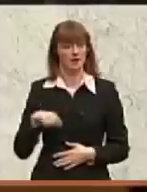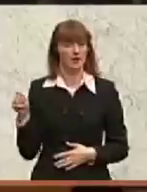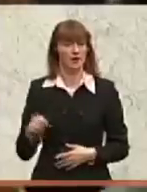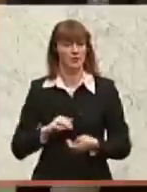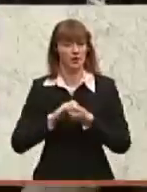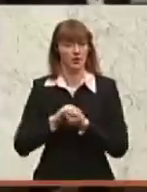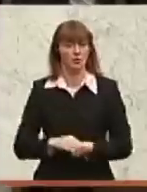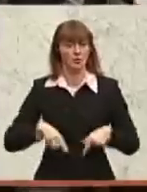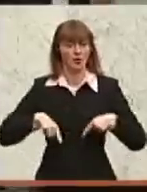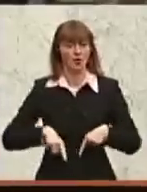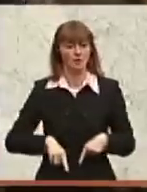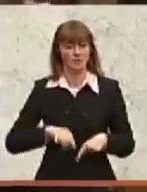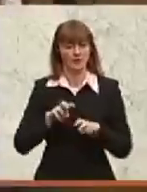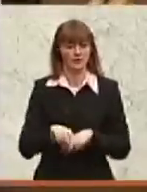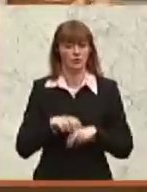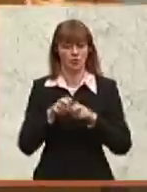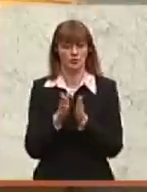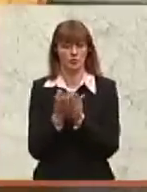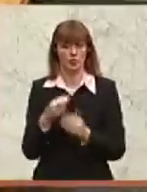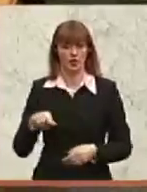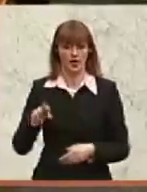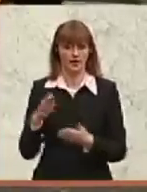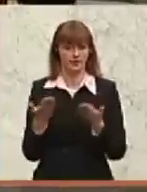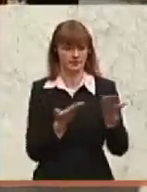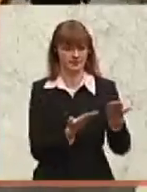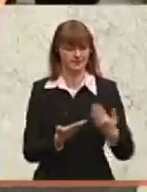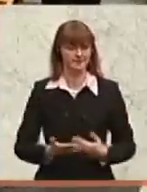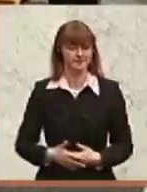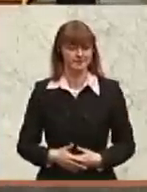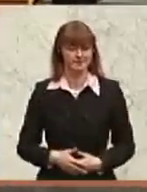Gesetz mündet und nicht versickert, wie es jetzt oft der Fall ist, sagte Daniela Musiol von den Grünen.